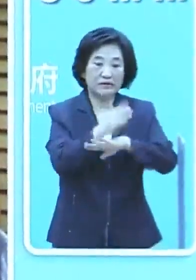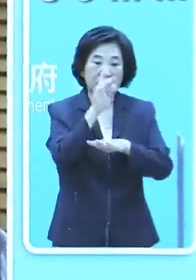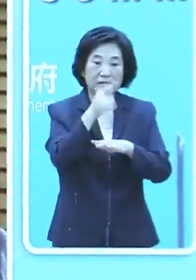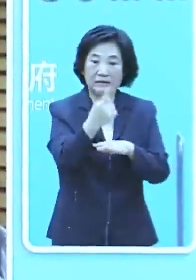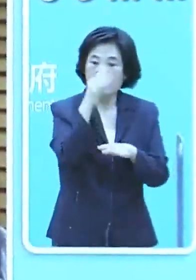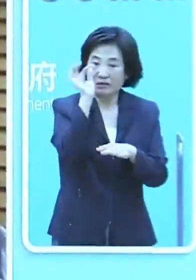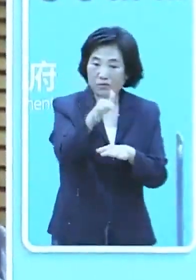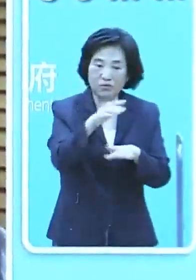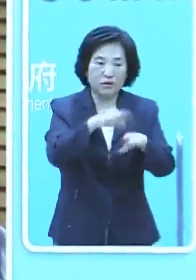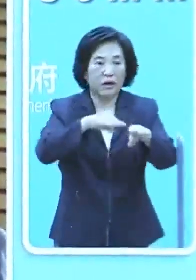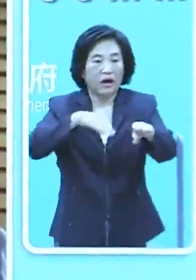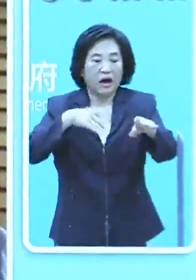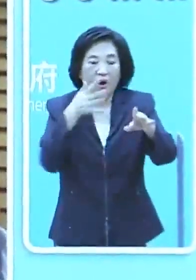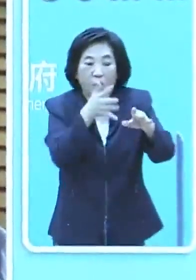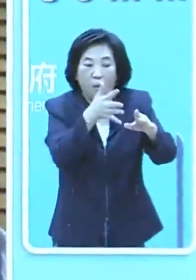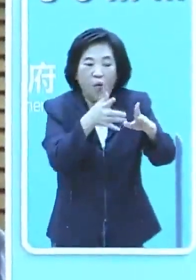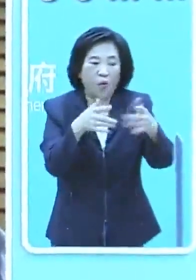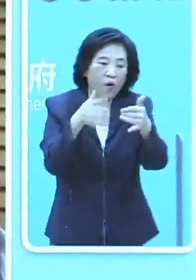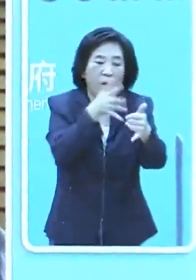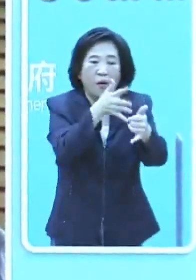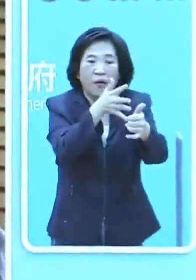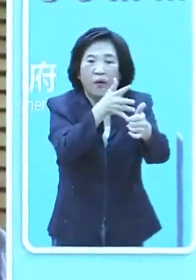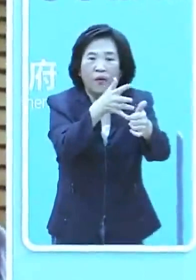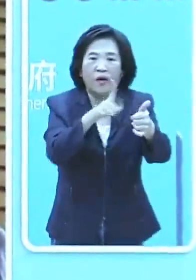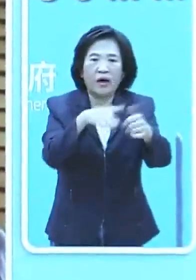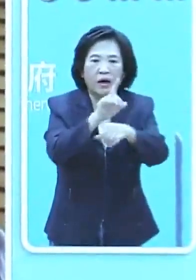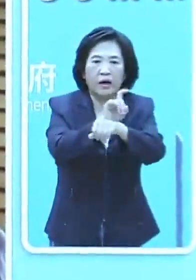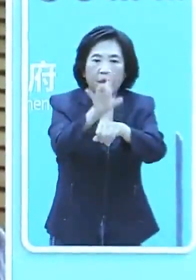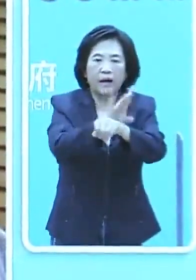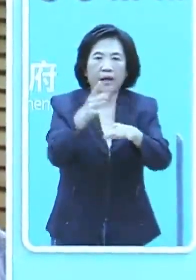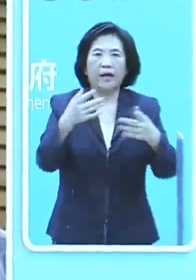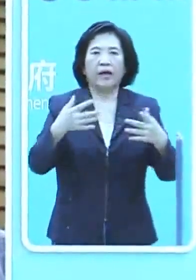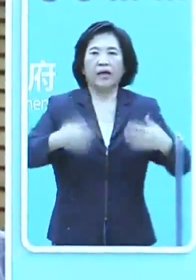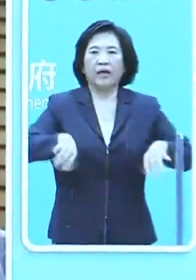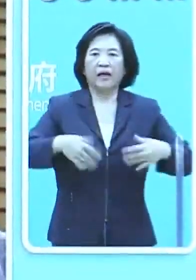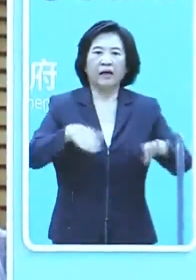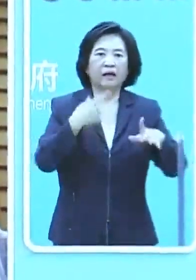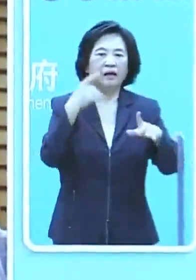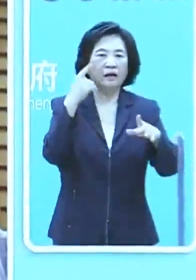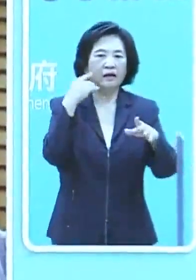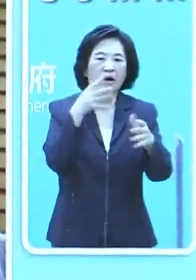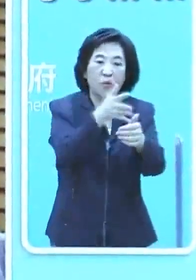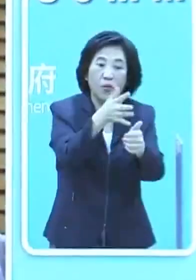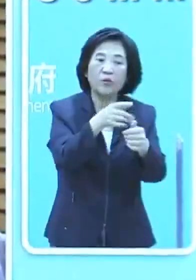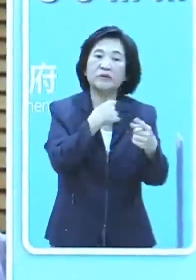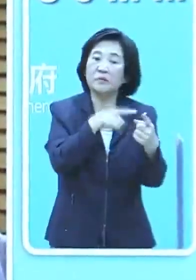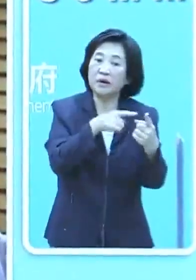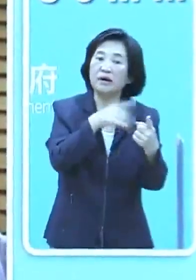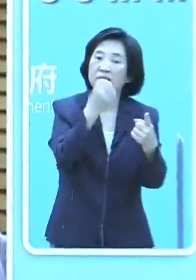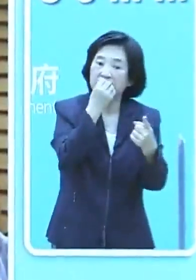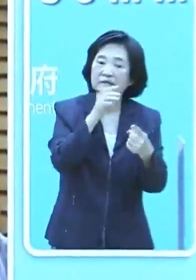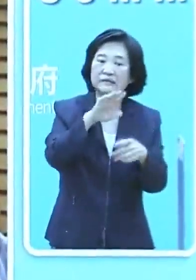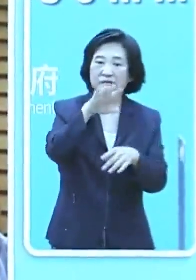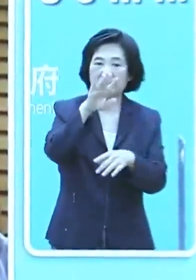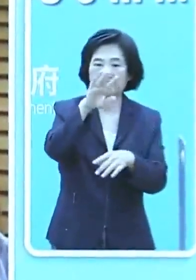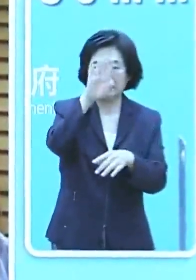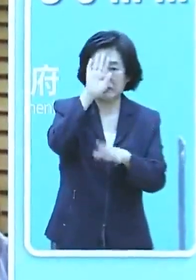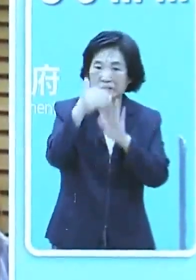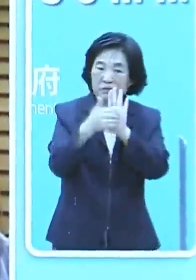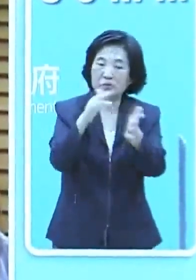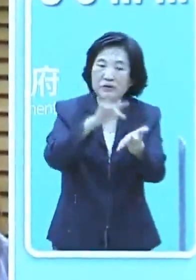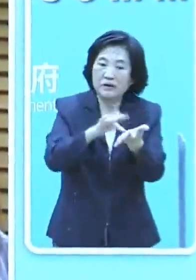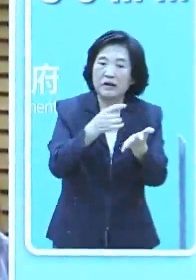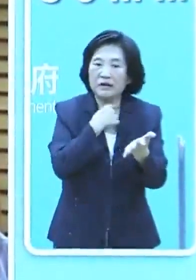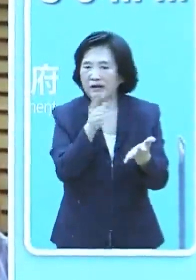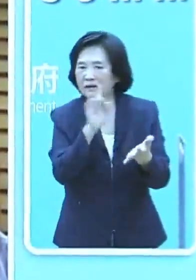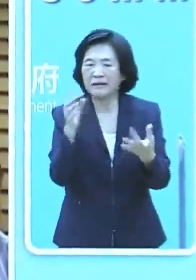来素。如果那个车来素要在当场问你说要不要吃抗病毒药物呢，搞到最后那个车来素会